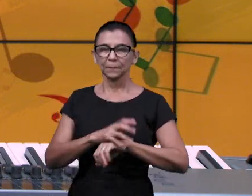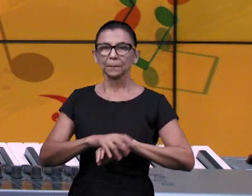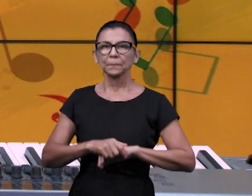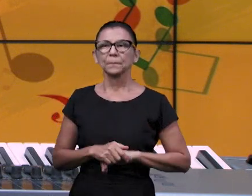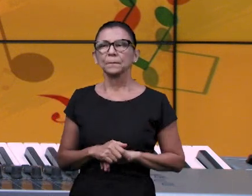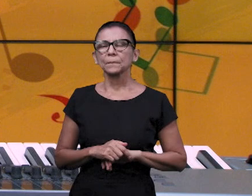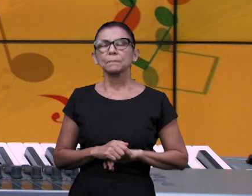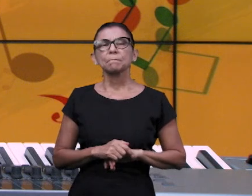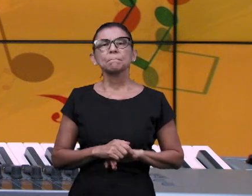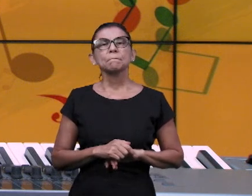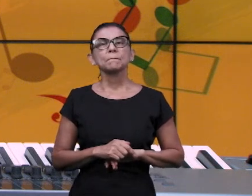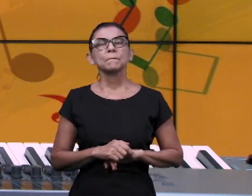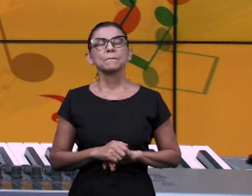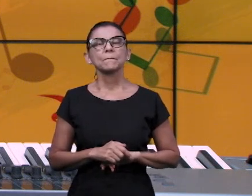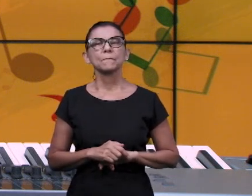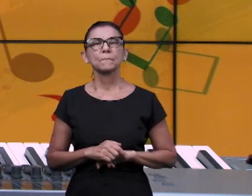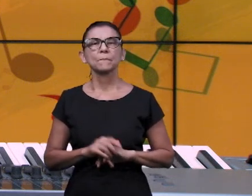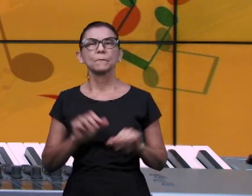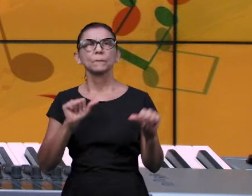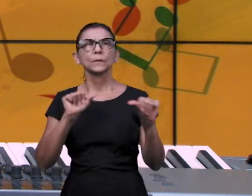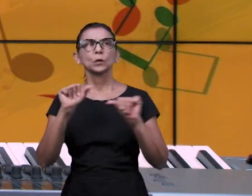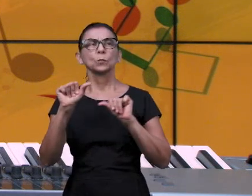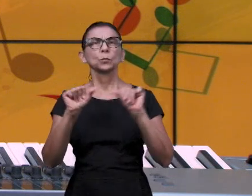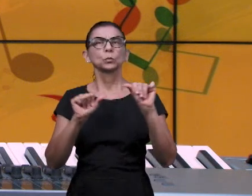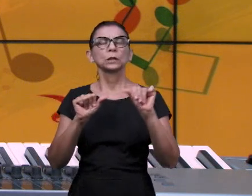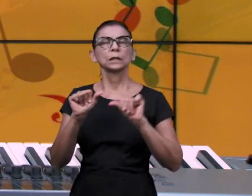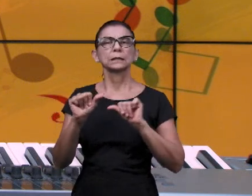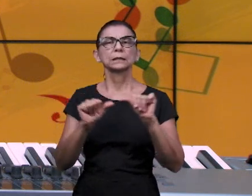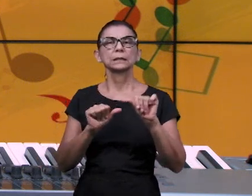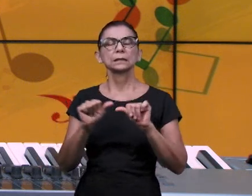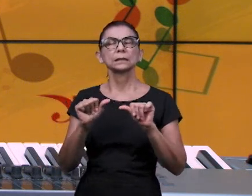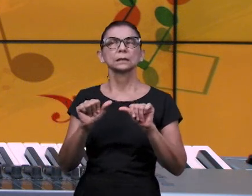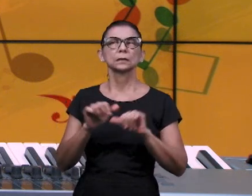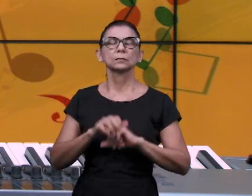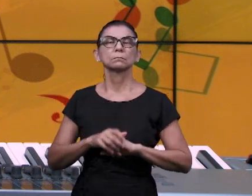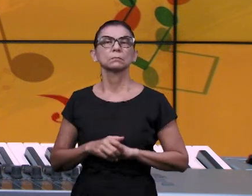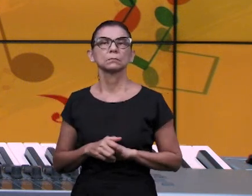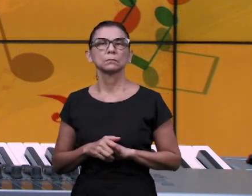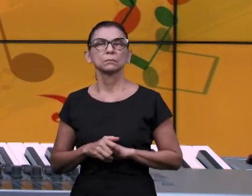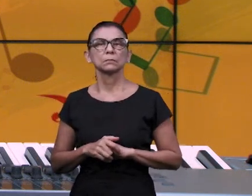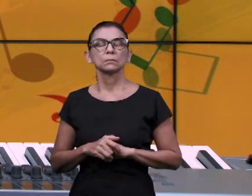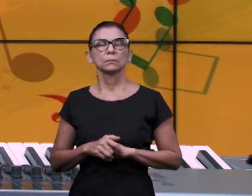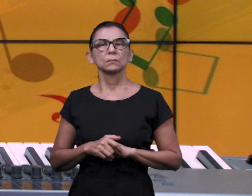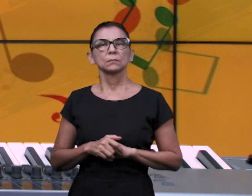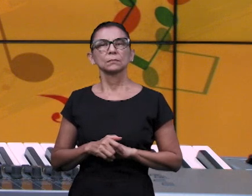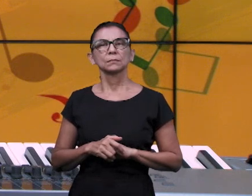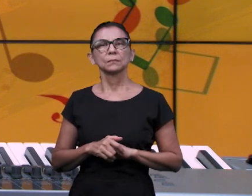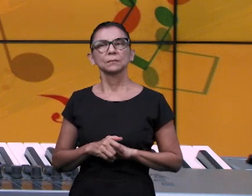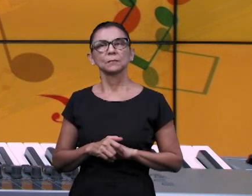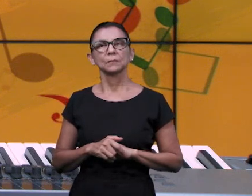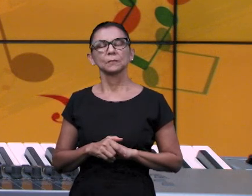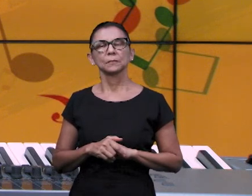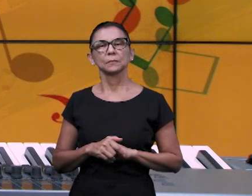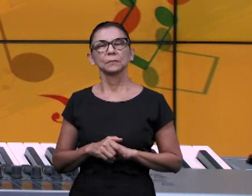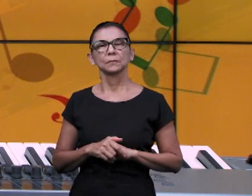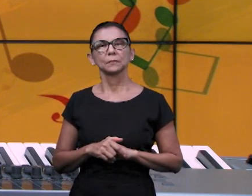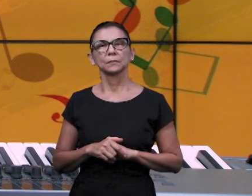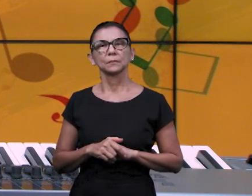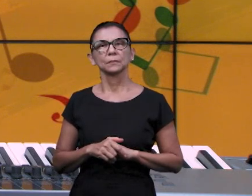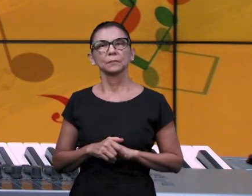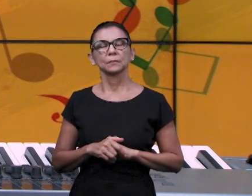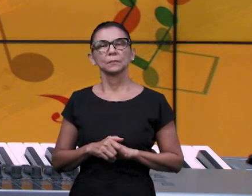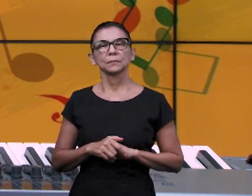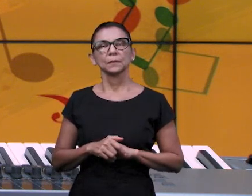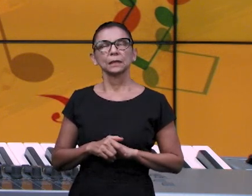Les signes d'altération sont des signes ou des accidents qui